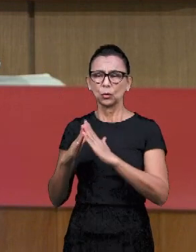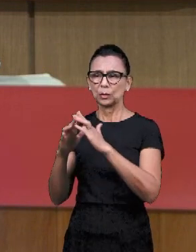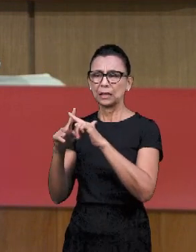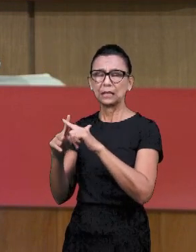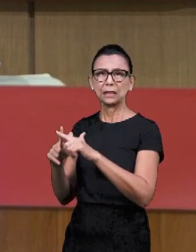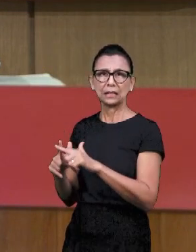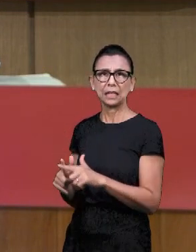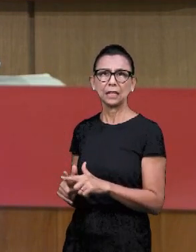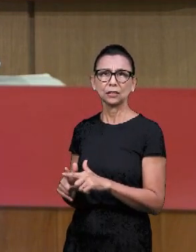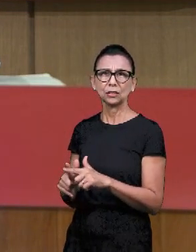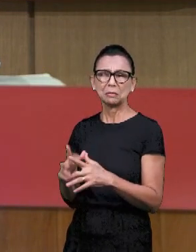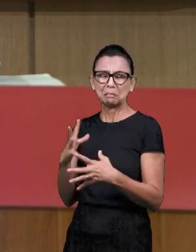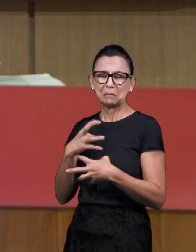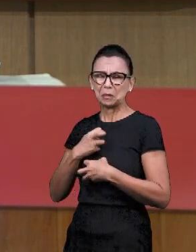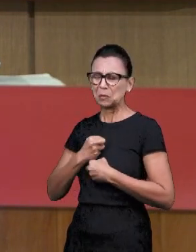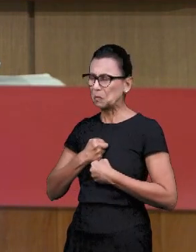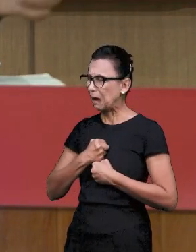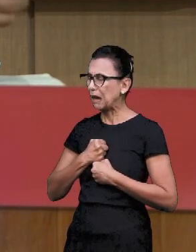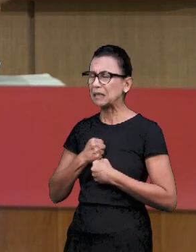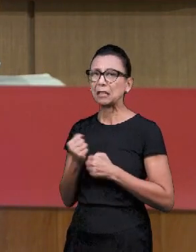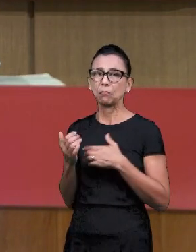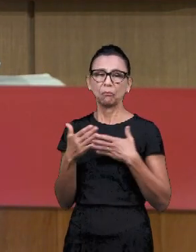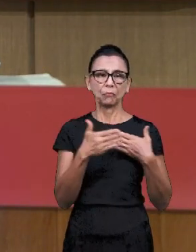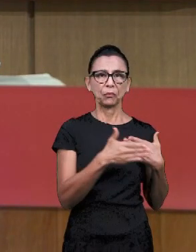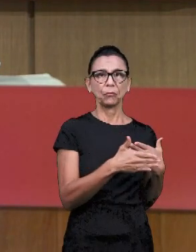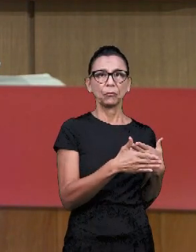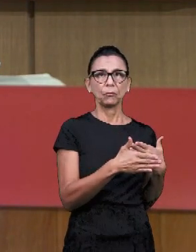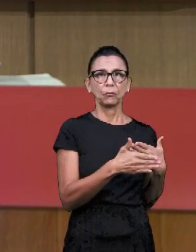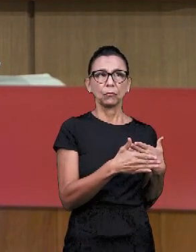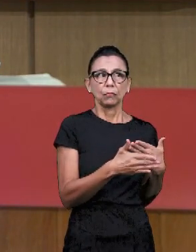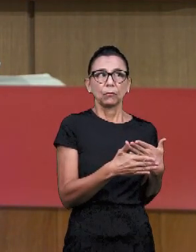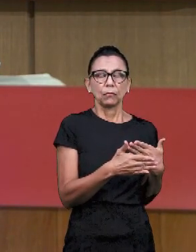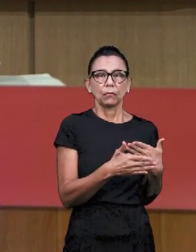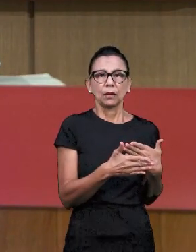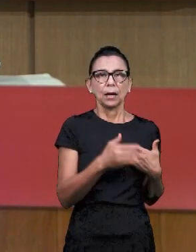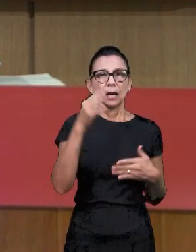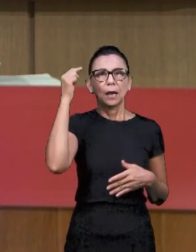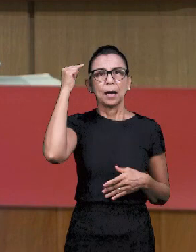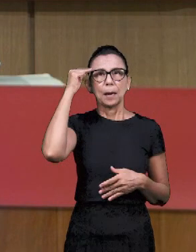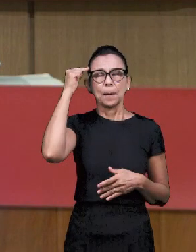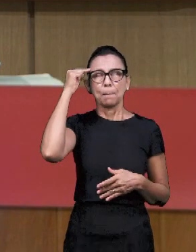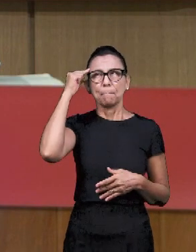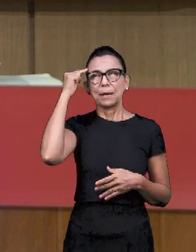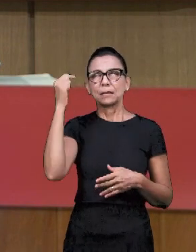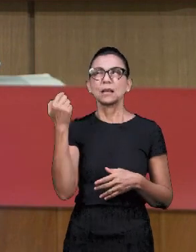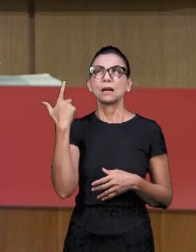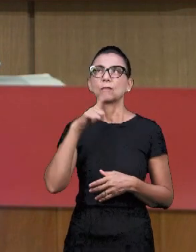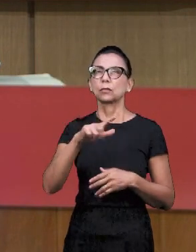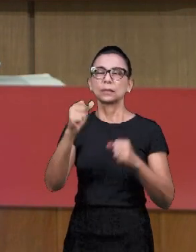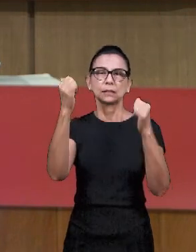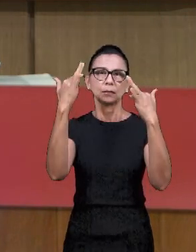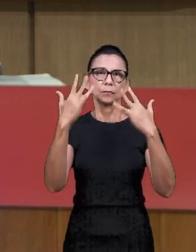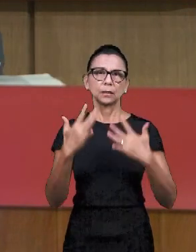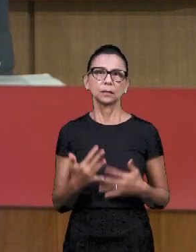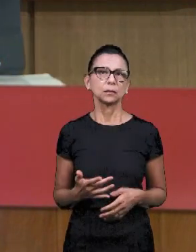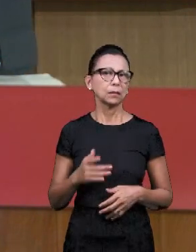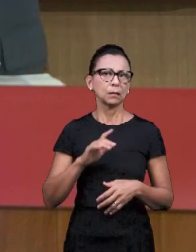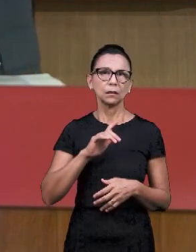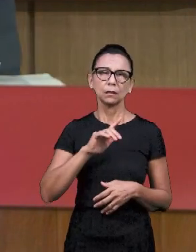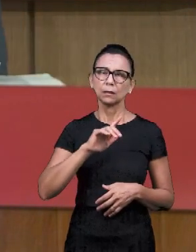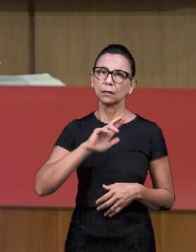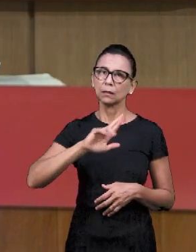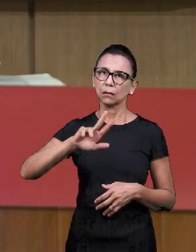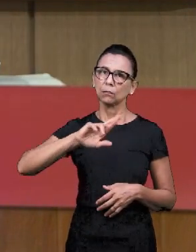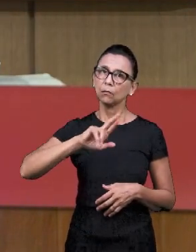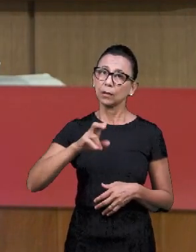что обиделись на кого-то, и они думают, что они где-то в другом месте найдут благословение. Но они не найдут, потому что Бог не действует